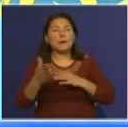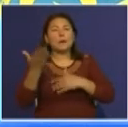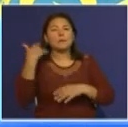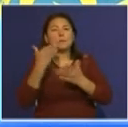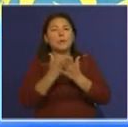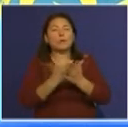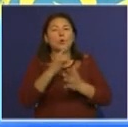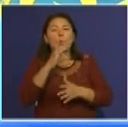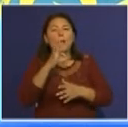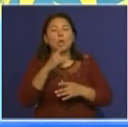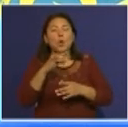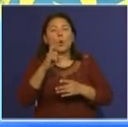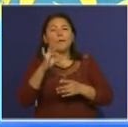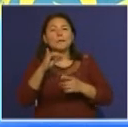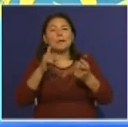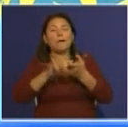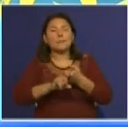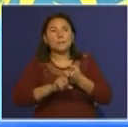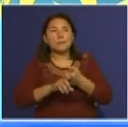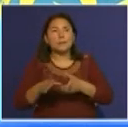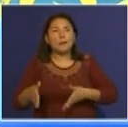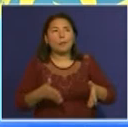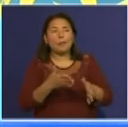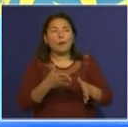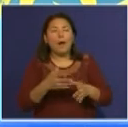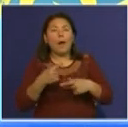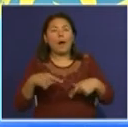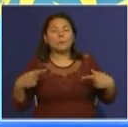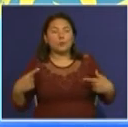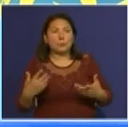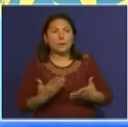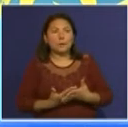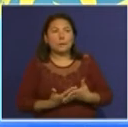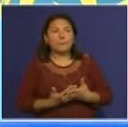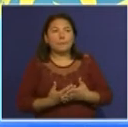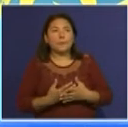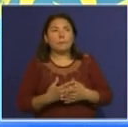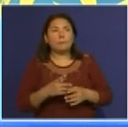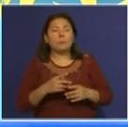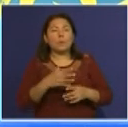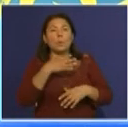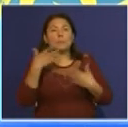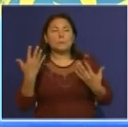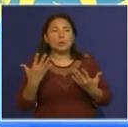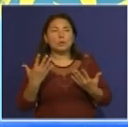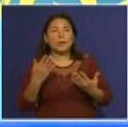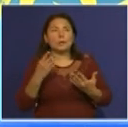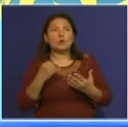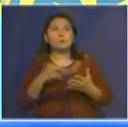жаңғыру көліктік логистикасы тиімділігін арттыру бағытында көптеген іс-шаралар жоспарлануда,